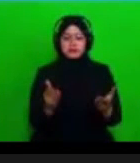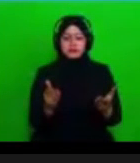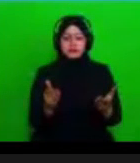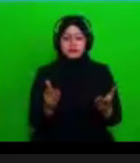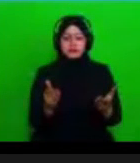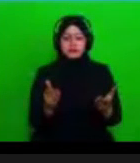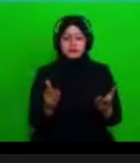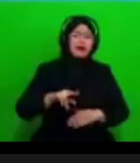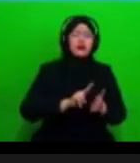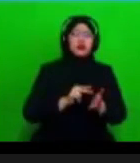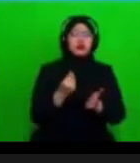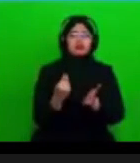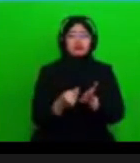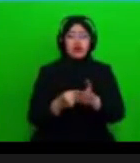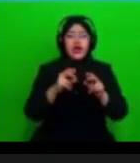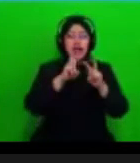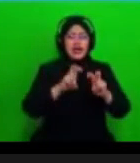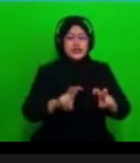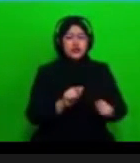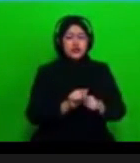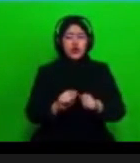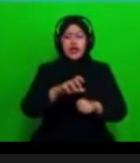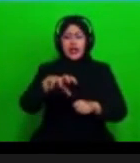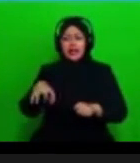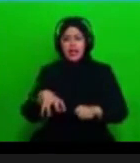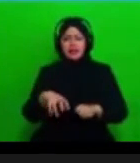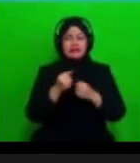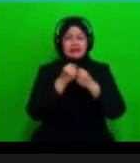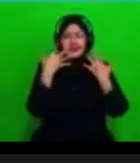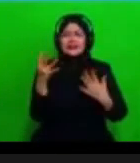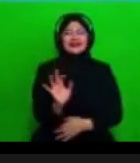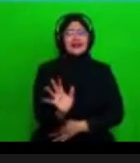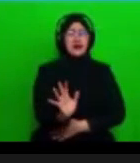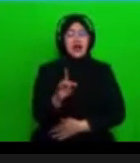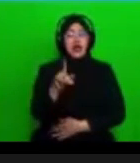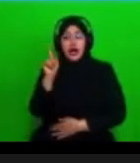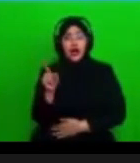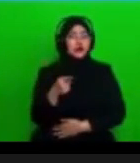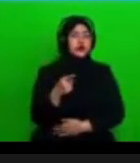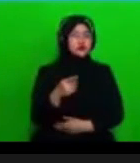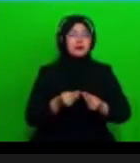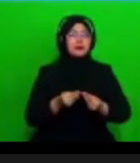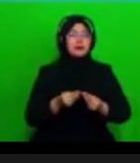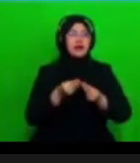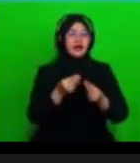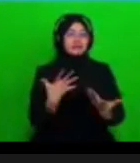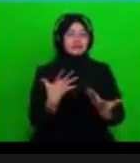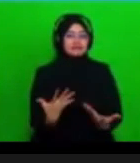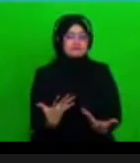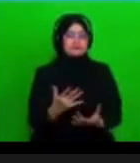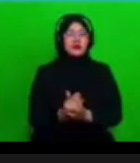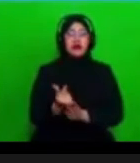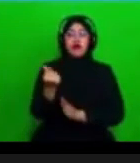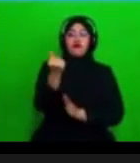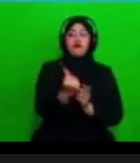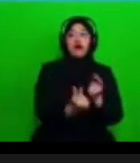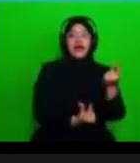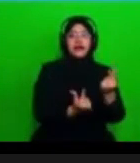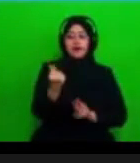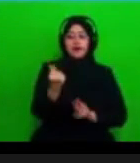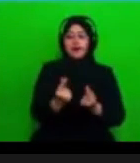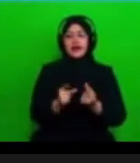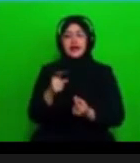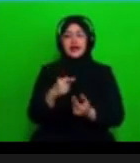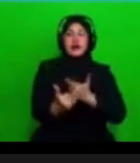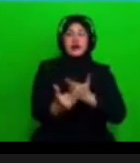jangan pengen riset bikin alat dan nggak jelas gitu. Itu harus mampu menarik funding dari